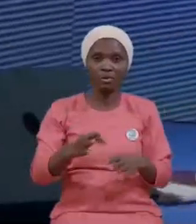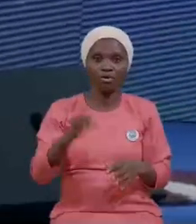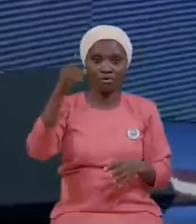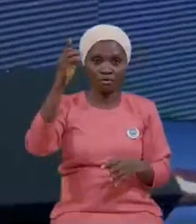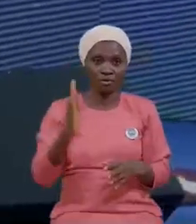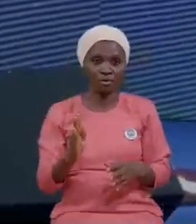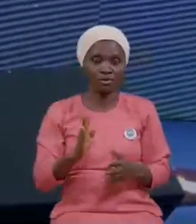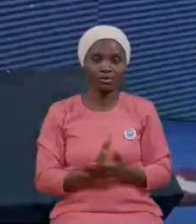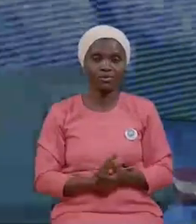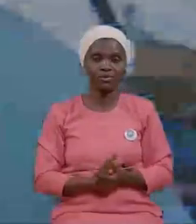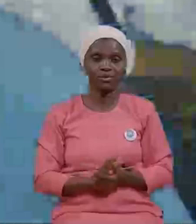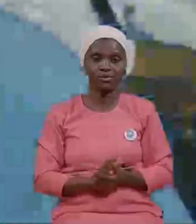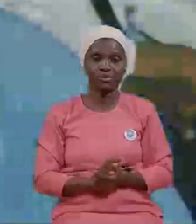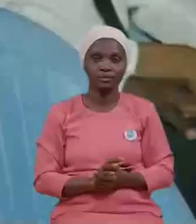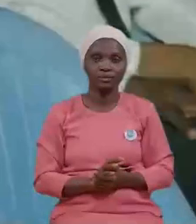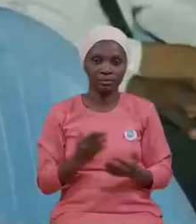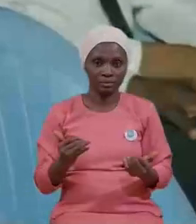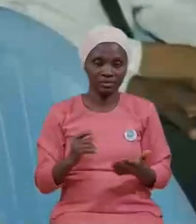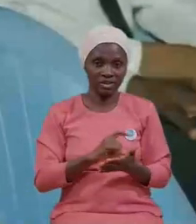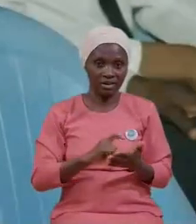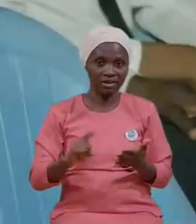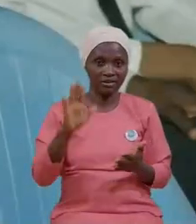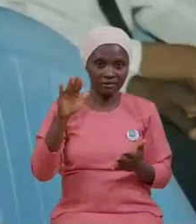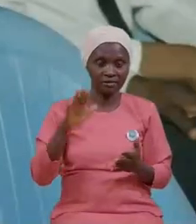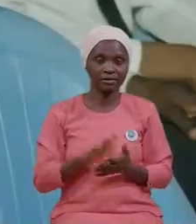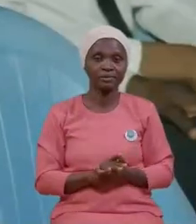Voyons le verset 15.